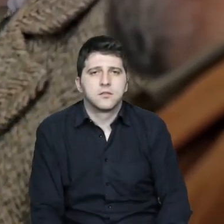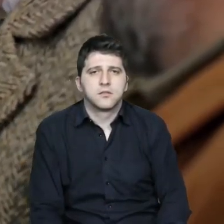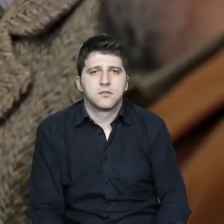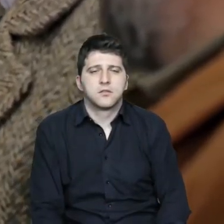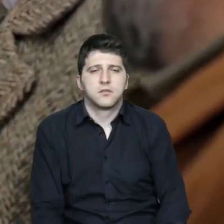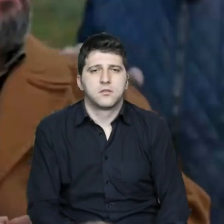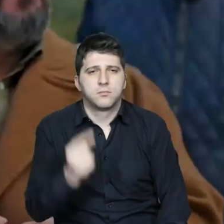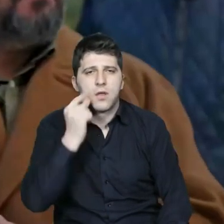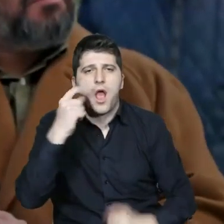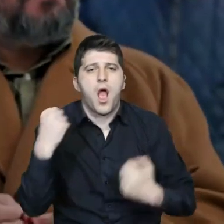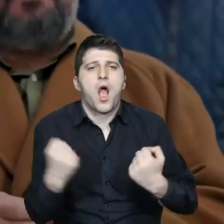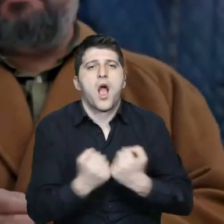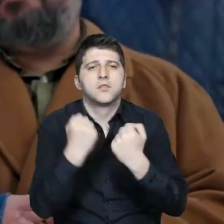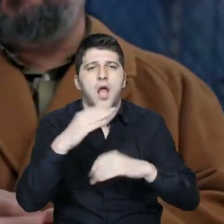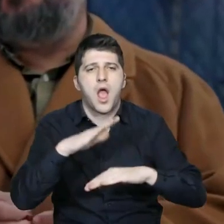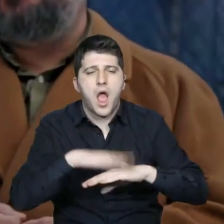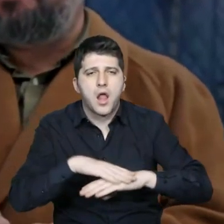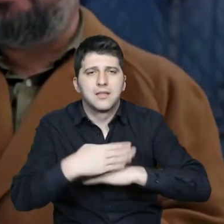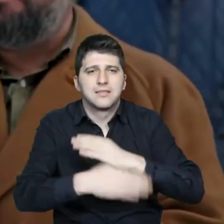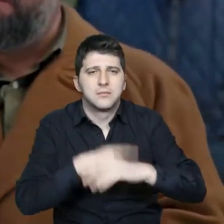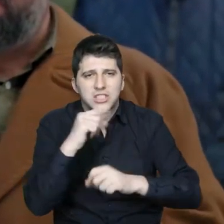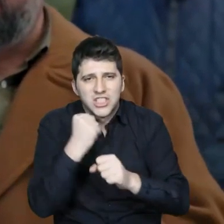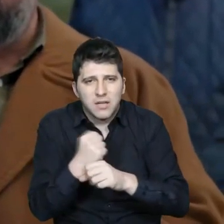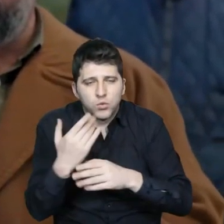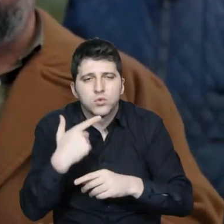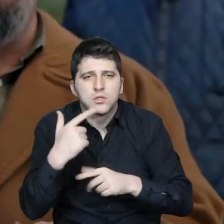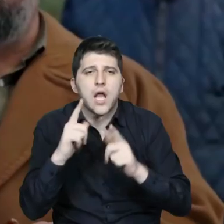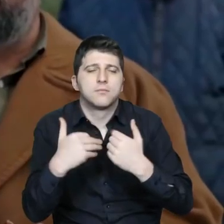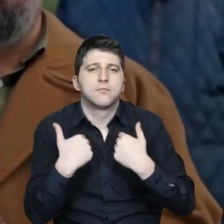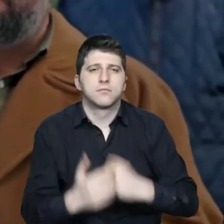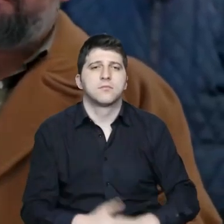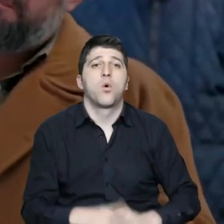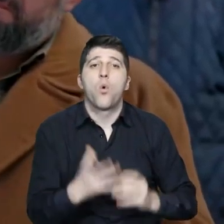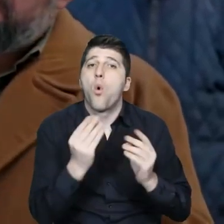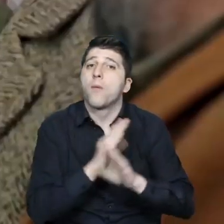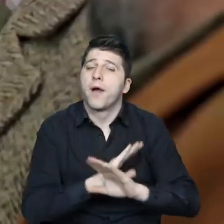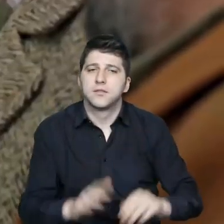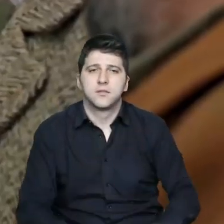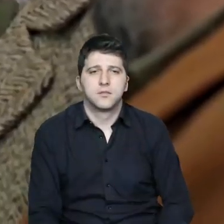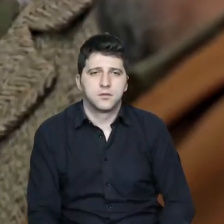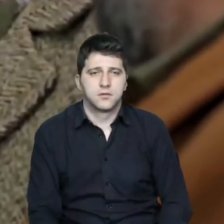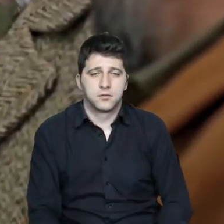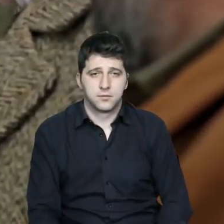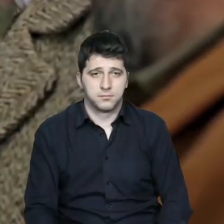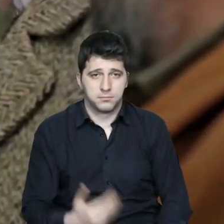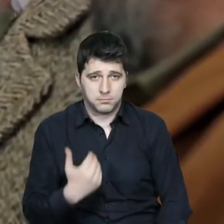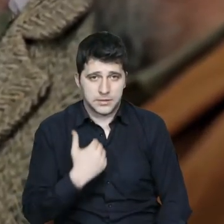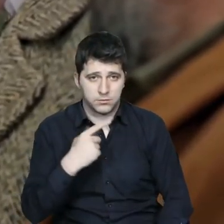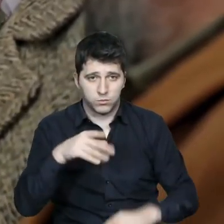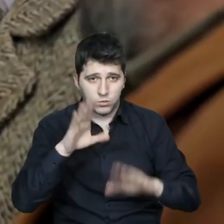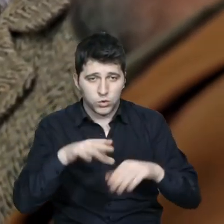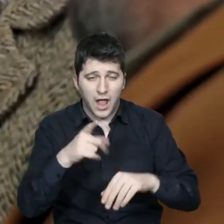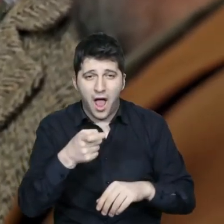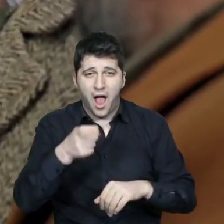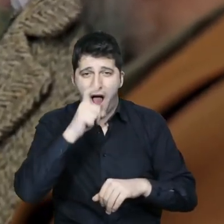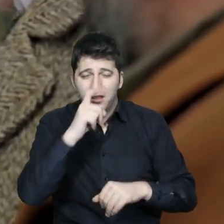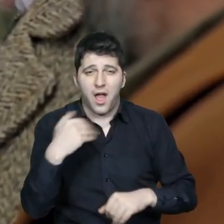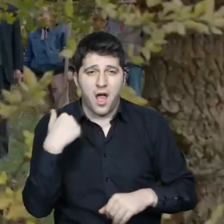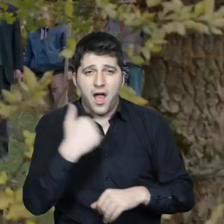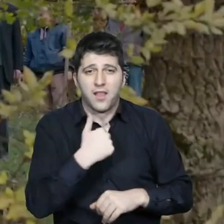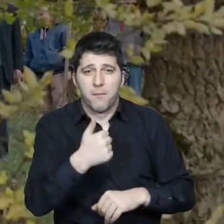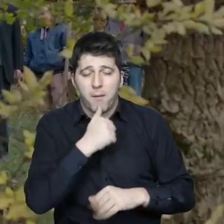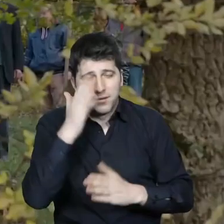adam kaza geçirmiş, eli kolu gitmiş, öyle gidip geçmiş olsun demek lazım ya. Olmaz. Bizim burada atalarımız, analarımız,